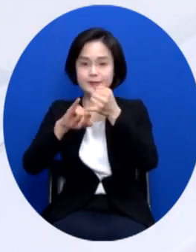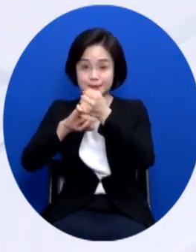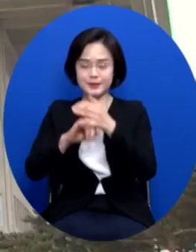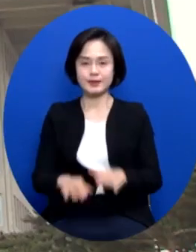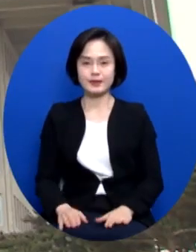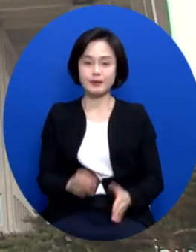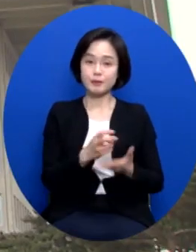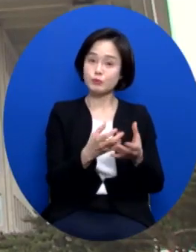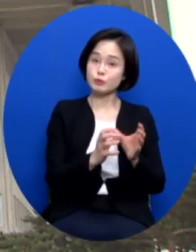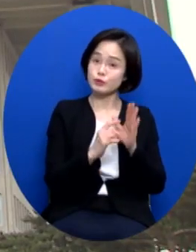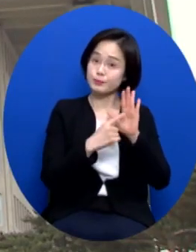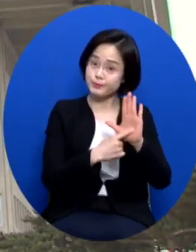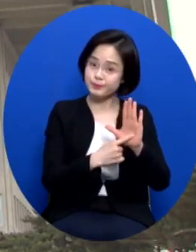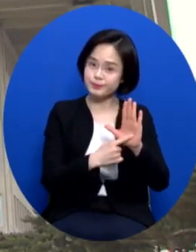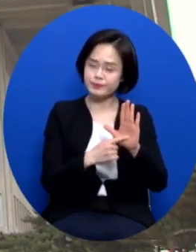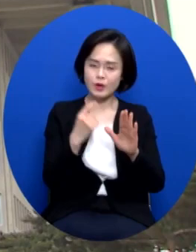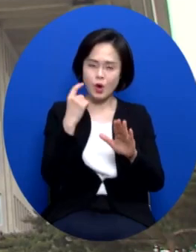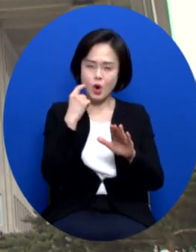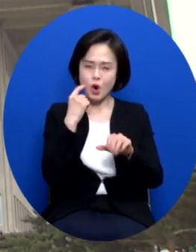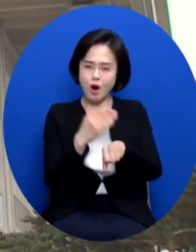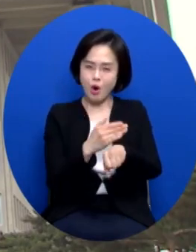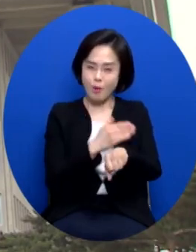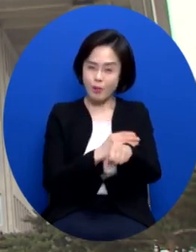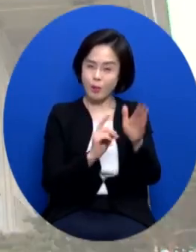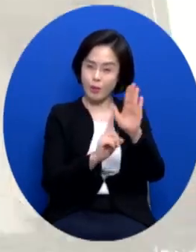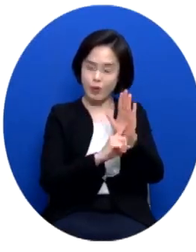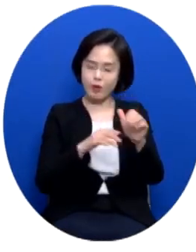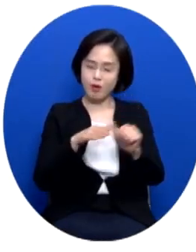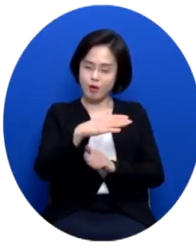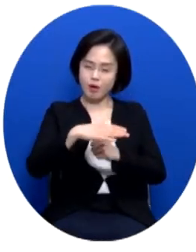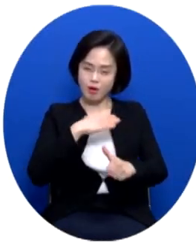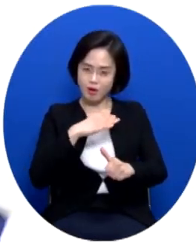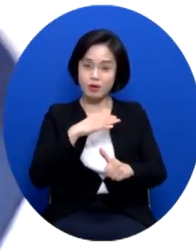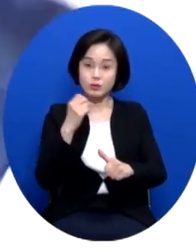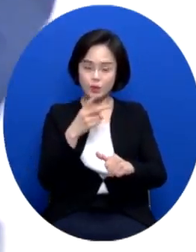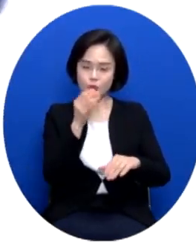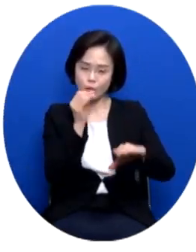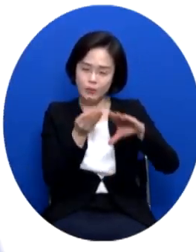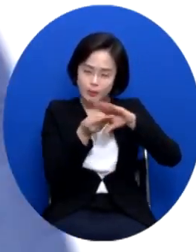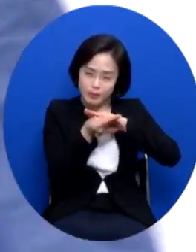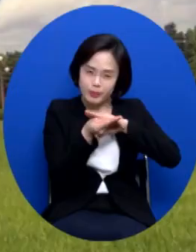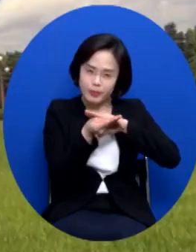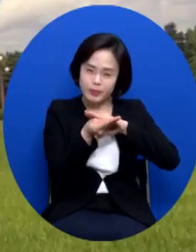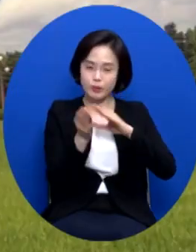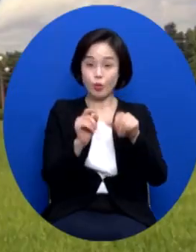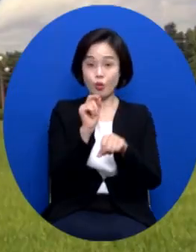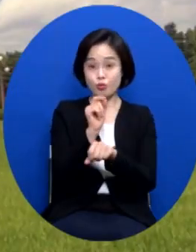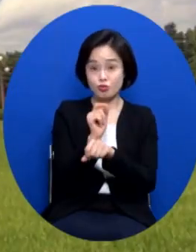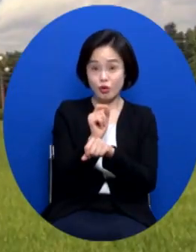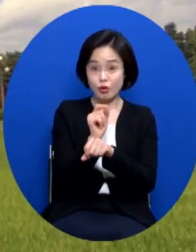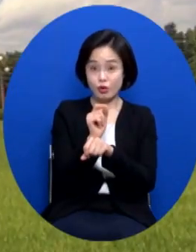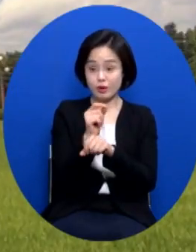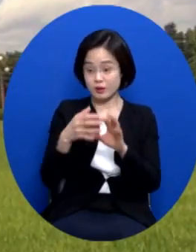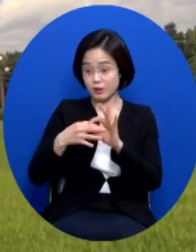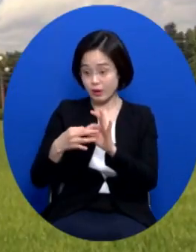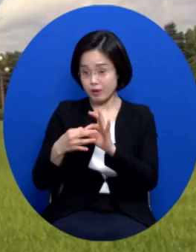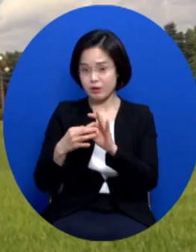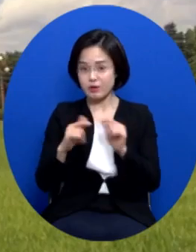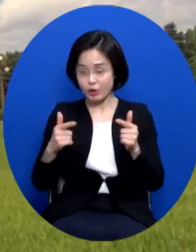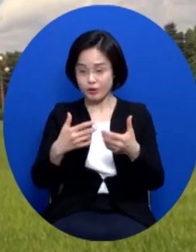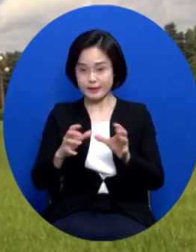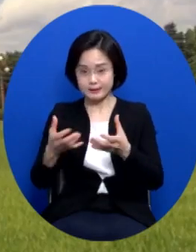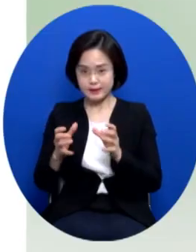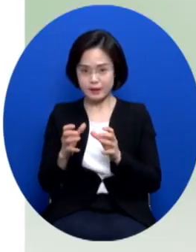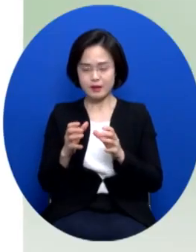또 법무부는 허위사실 공표와 흑색선전을 비롯해 금품수수, 공무원과 각종 단체 등의 불법적 선거